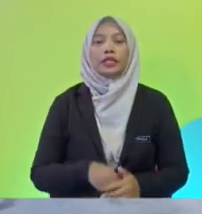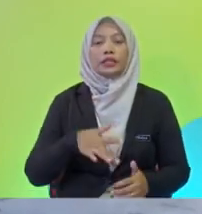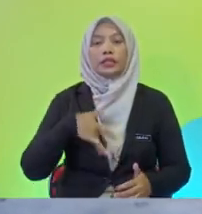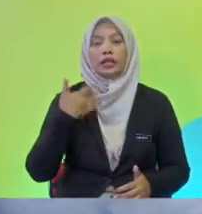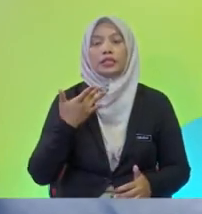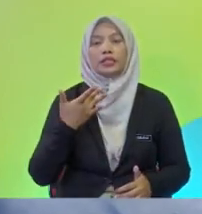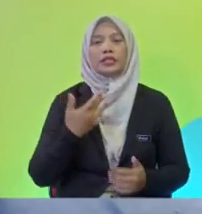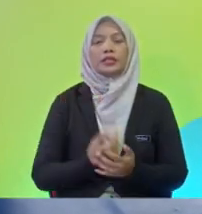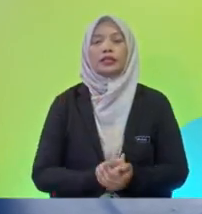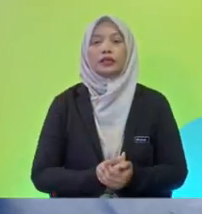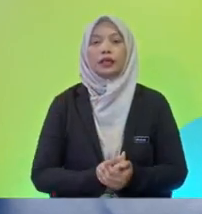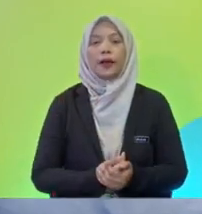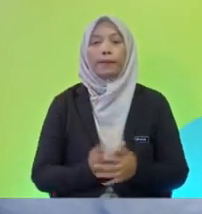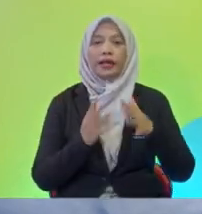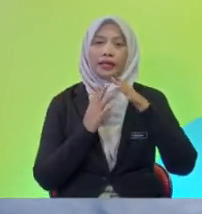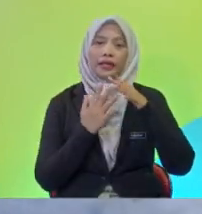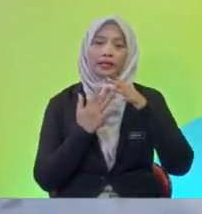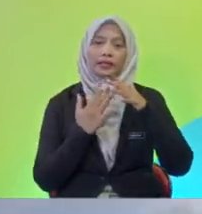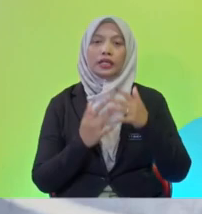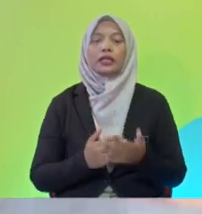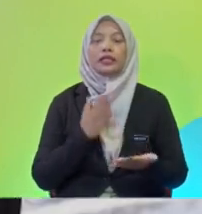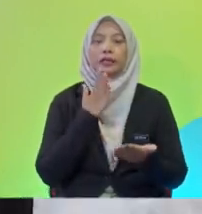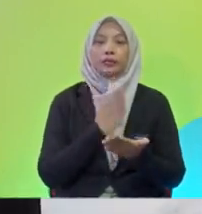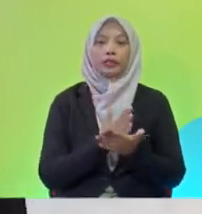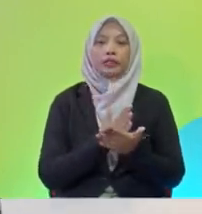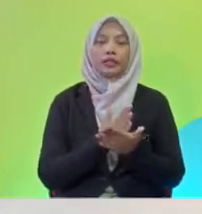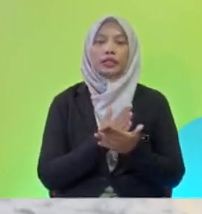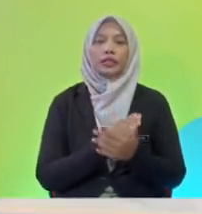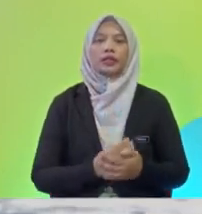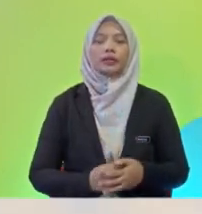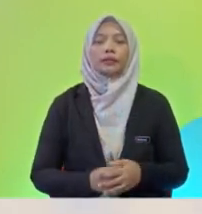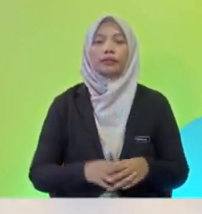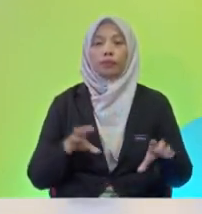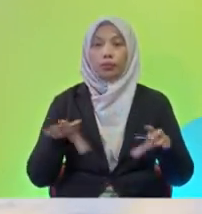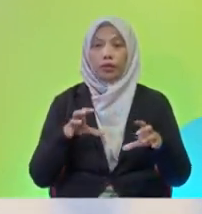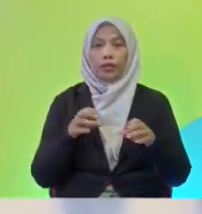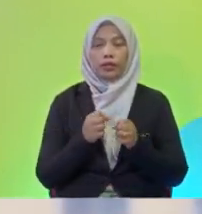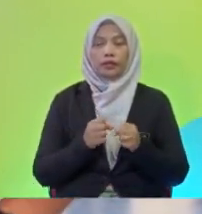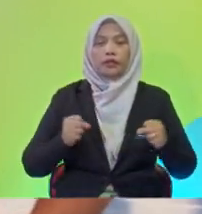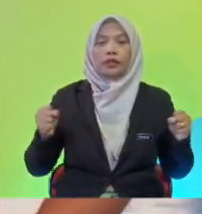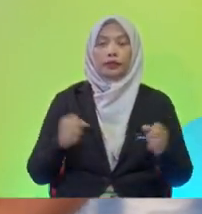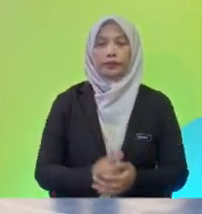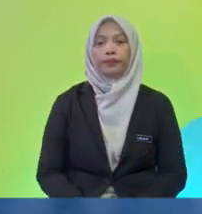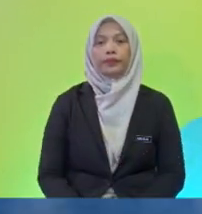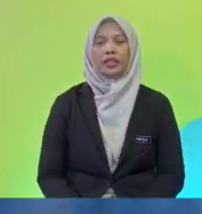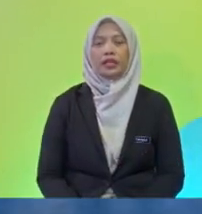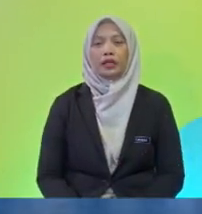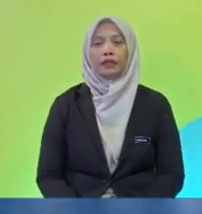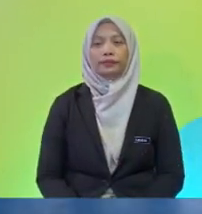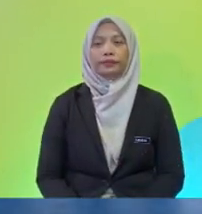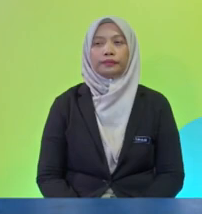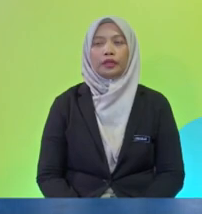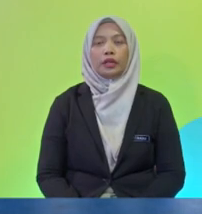rasa panas sikit badan kita tu, kita berhenti dan kita akan start buat dengan regangan. Okey, kita akan mulakan dengan regangan pula. Okey, kita tolak di